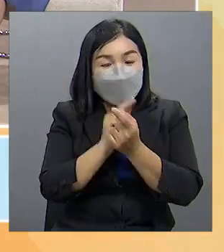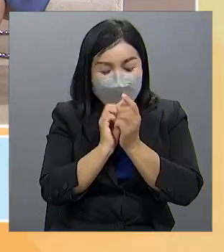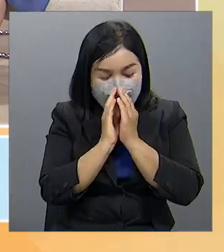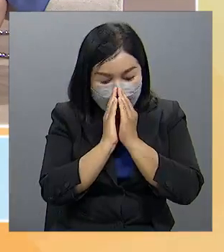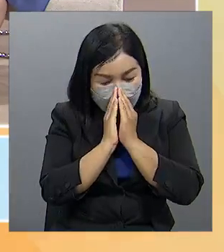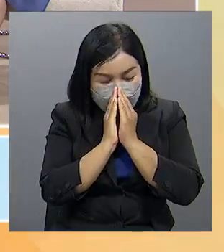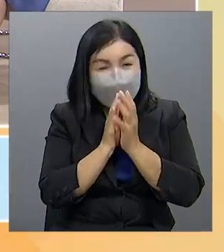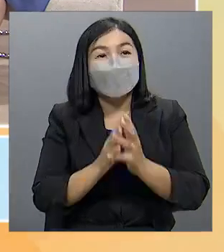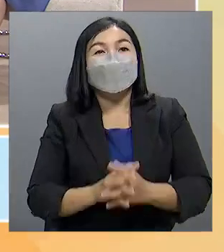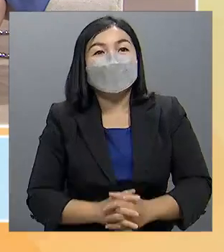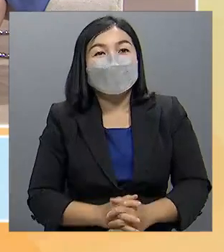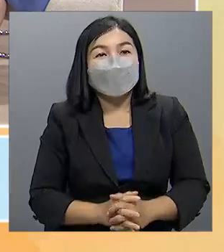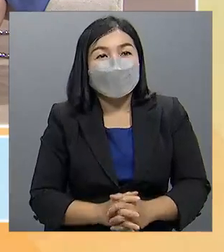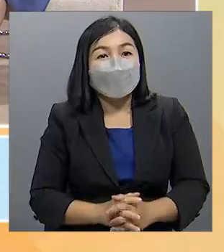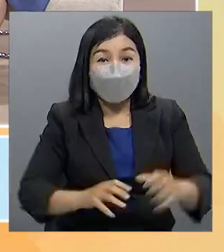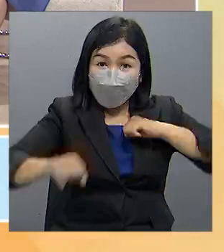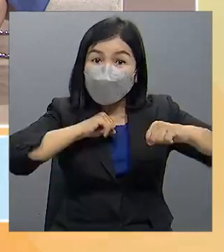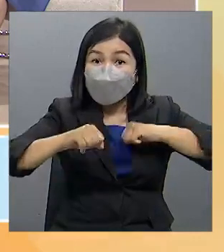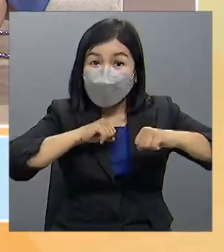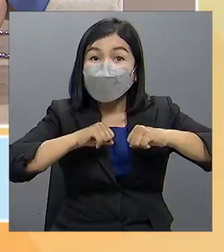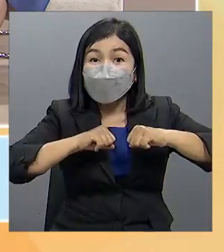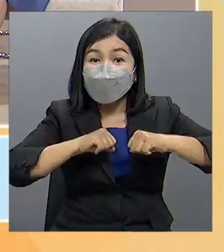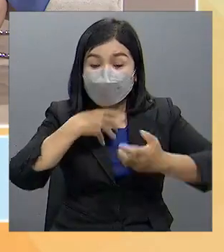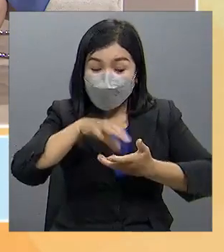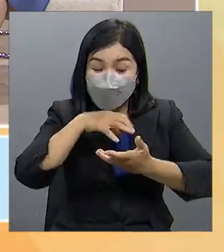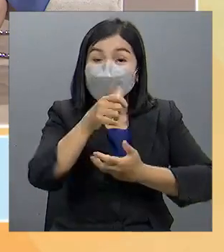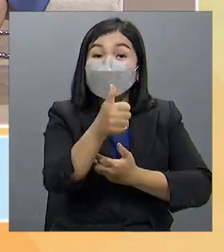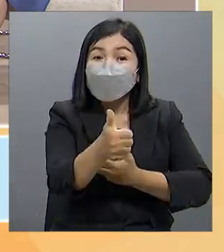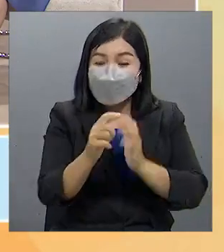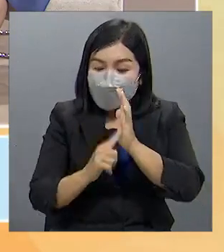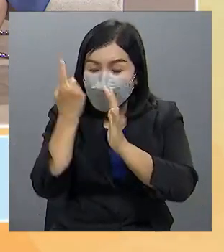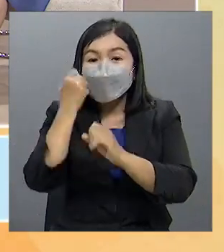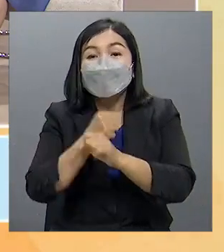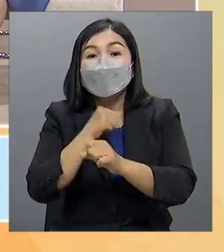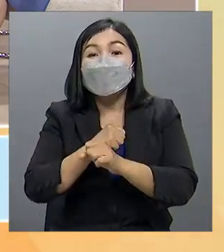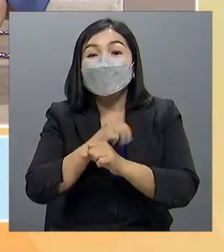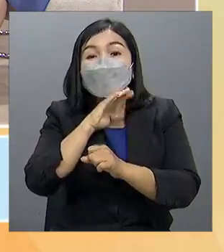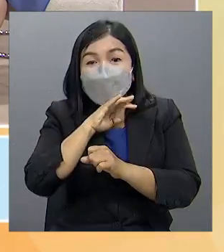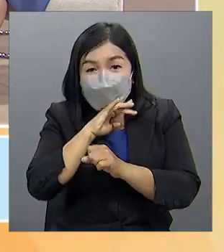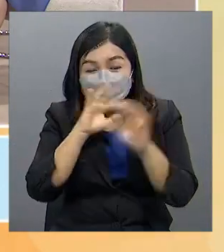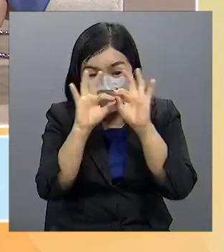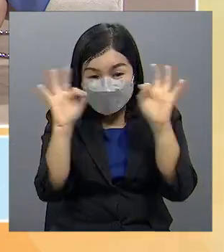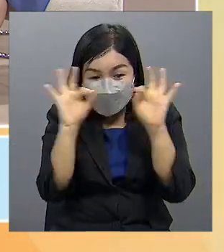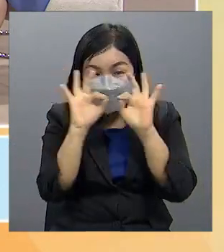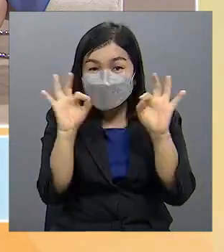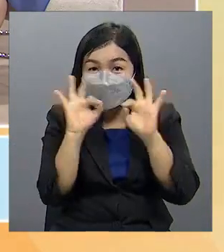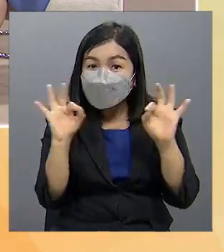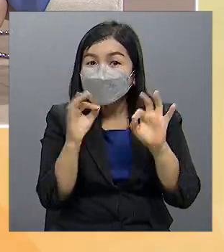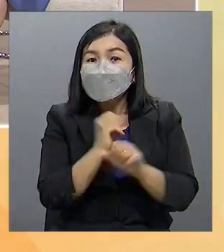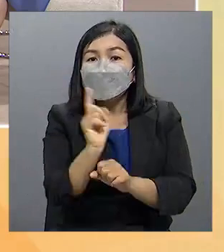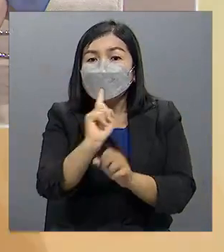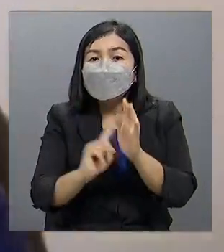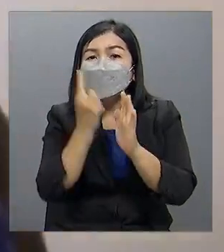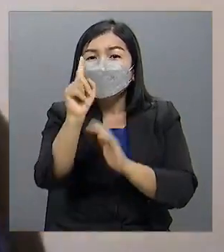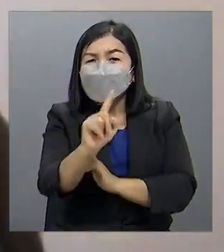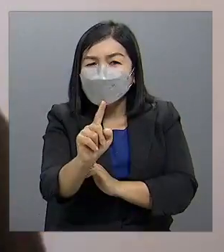อ่ะโอ้โหยังเป็นวัยรุ่นอยู่เลยเดี๋ยวเล่าให้ฟังถึงไอเดียในจุดเริ่มต้นของการทำหมูฝอยกันนิดนึงค่ะเป็นมายังไงคะ จุดเริ่มต้นนะ